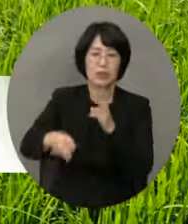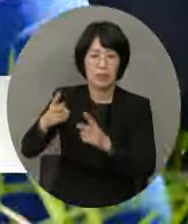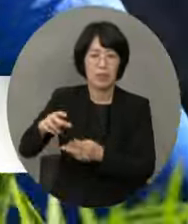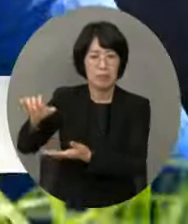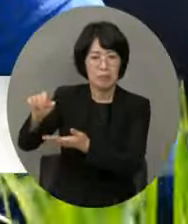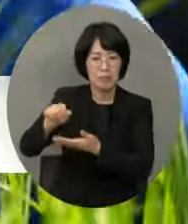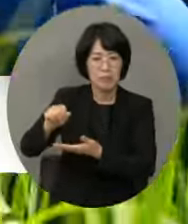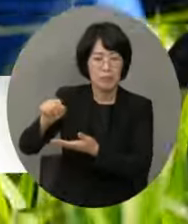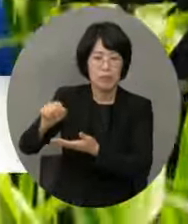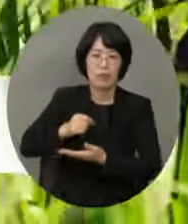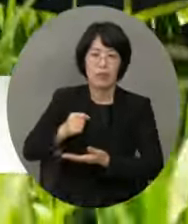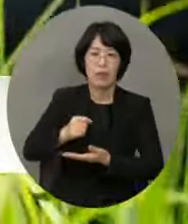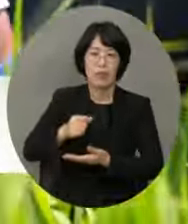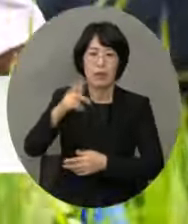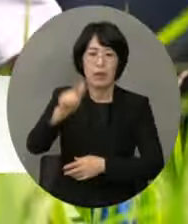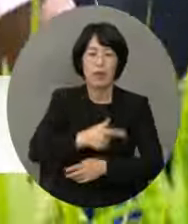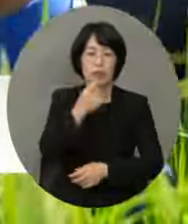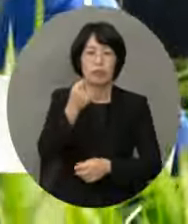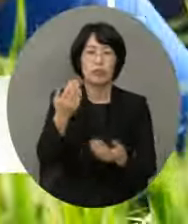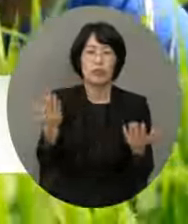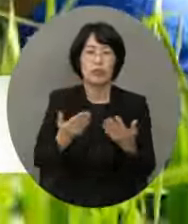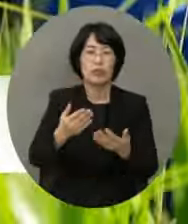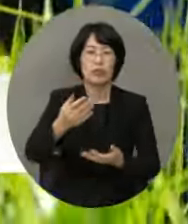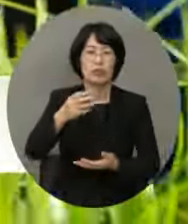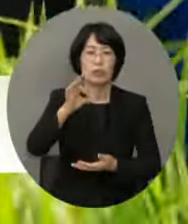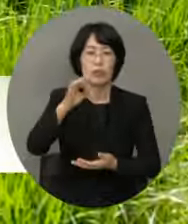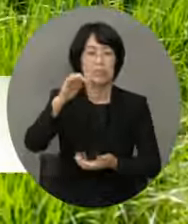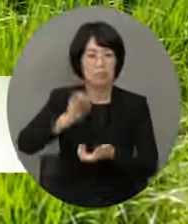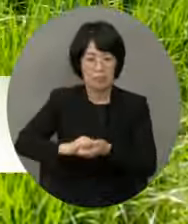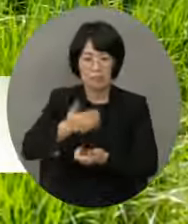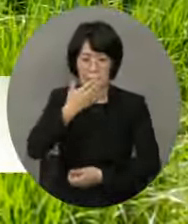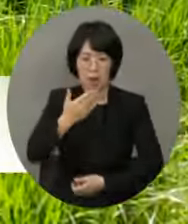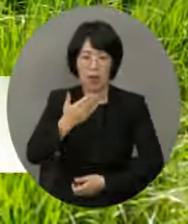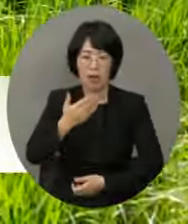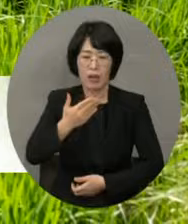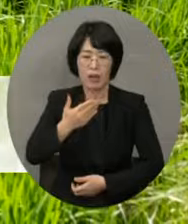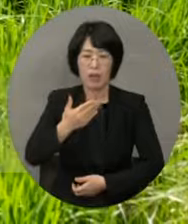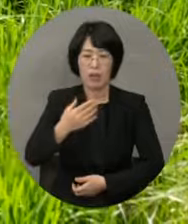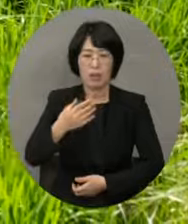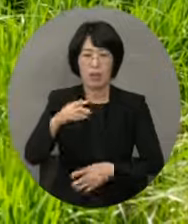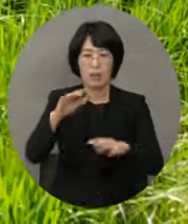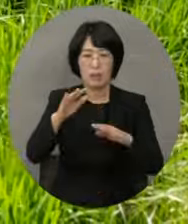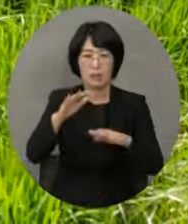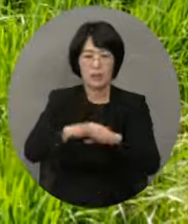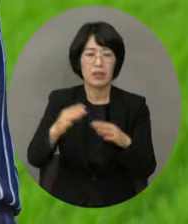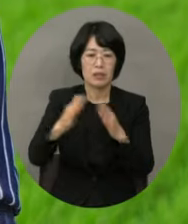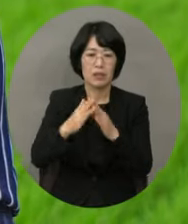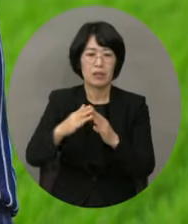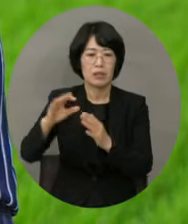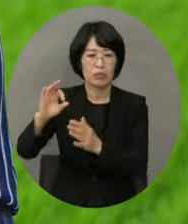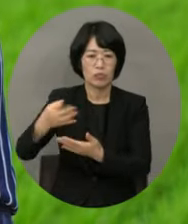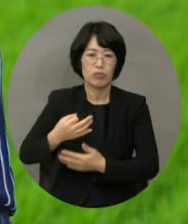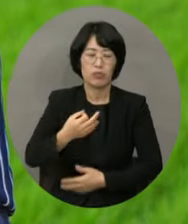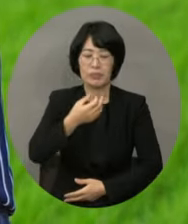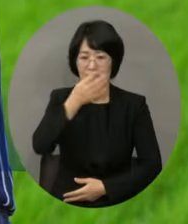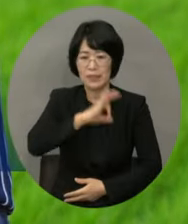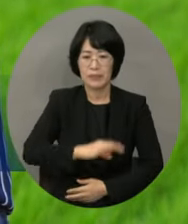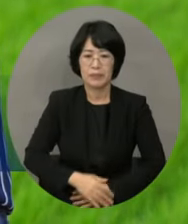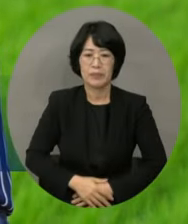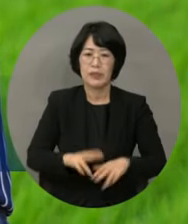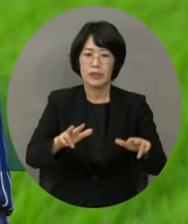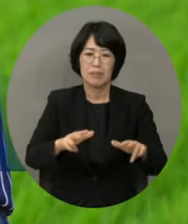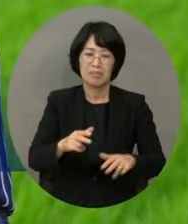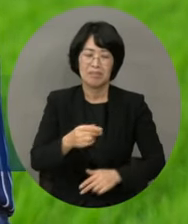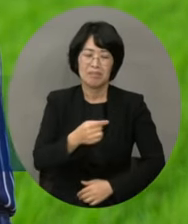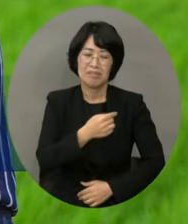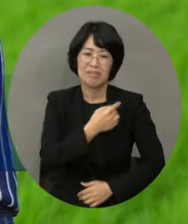이곳에서는 정해진 일당으로 인력을 안정적으로 고용할 수 있어 농가들의 만족도가 높습니다. 네. 지금 완전